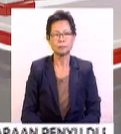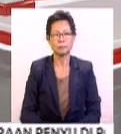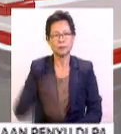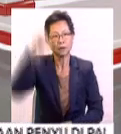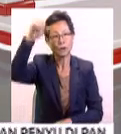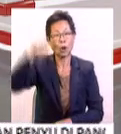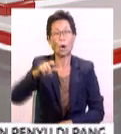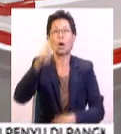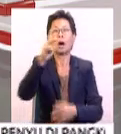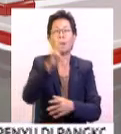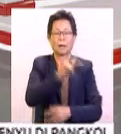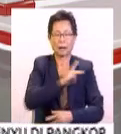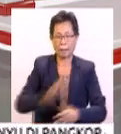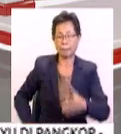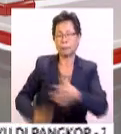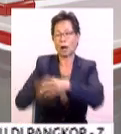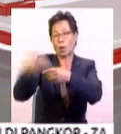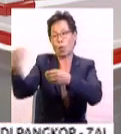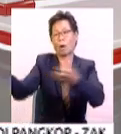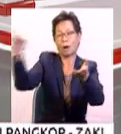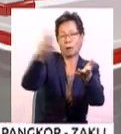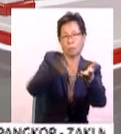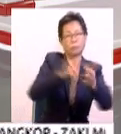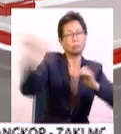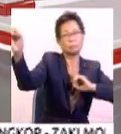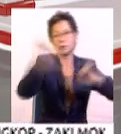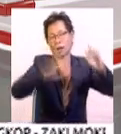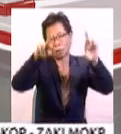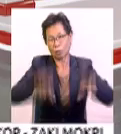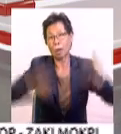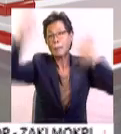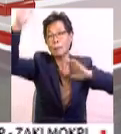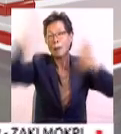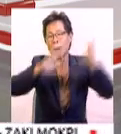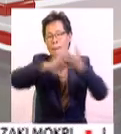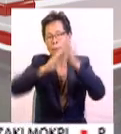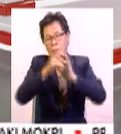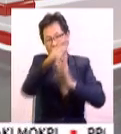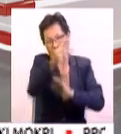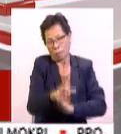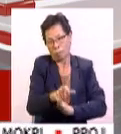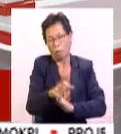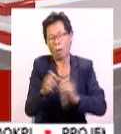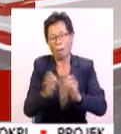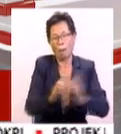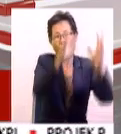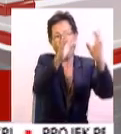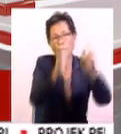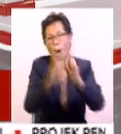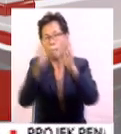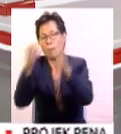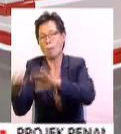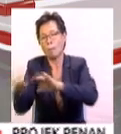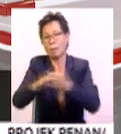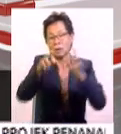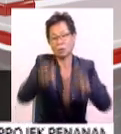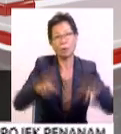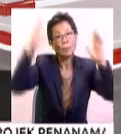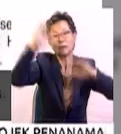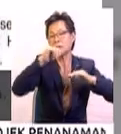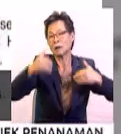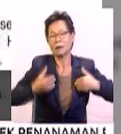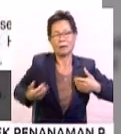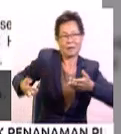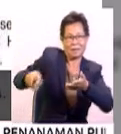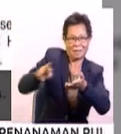Saudara, Kementerian Luar melalui kenyataannya mengesahkan tiada rakyat Malaysia yang menjadi mangsa siri pengeboman berkenaan. Menurut